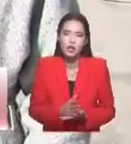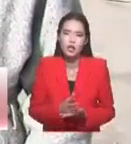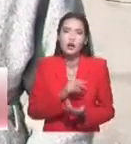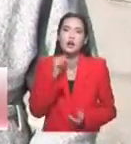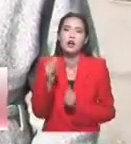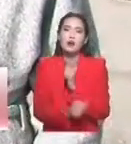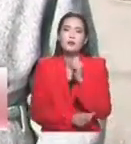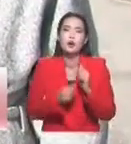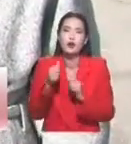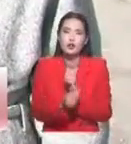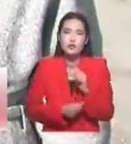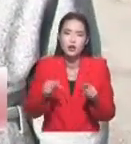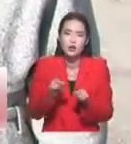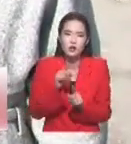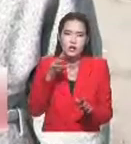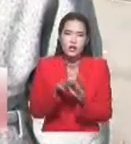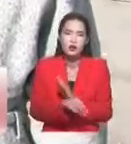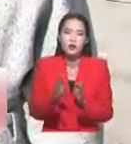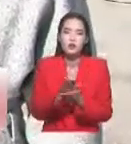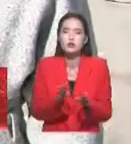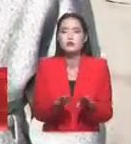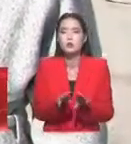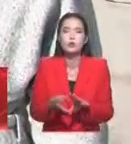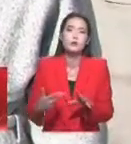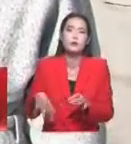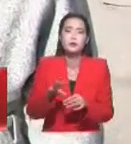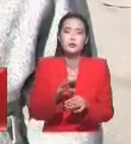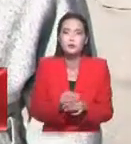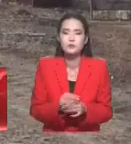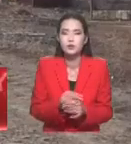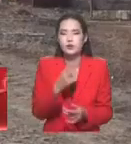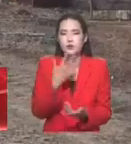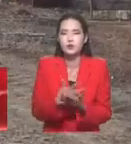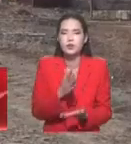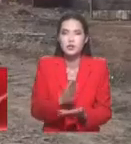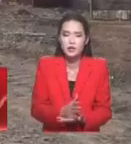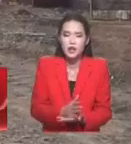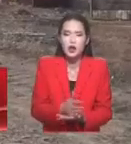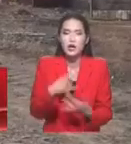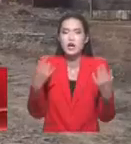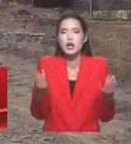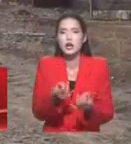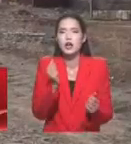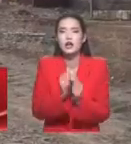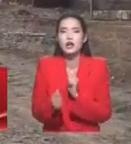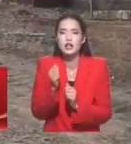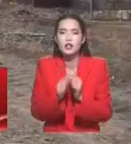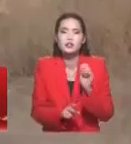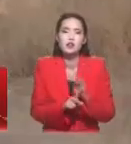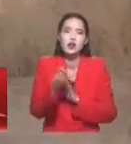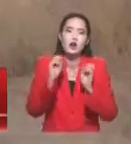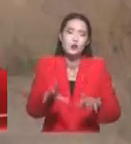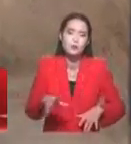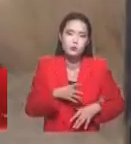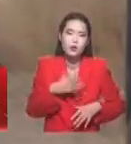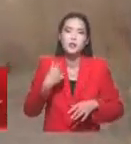материалды сместерге мына соларға өсіп жатыр баға. Тоқтаусыз өсіп жатыр. Біз әңгімені әріден бастап кеткен секілдіміз.